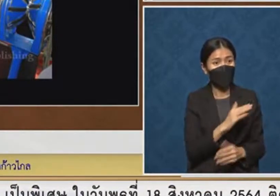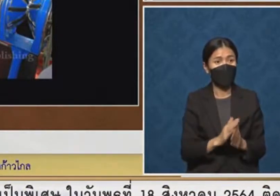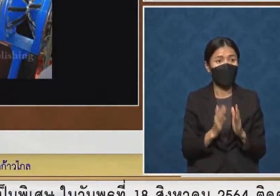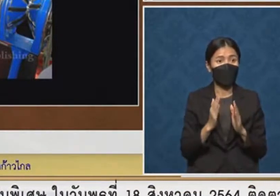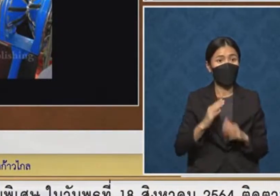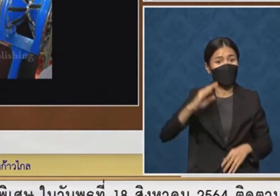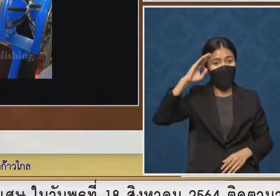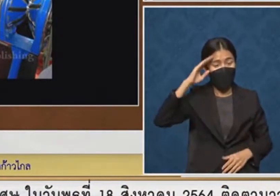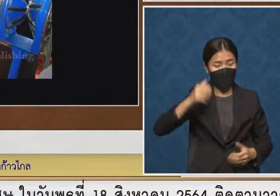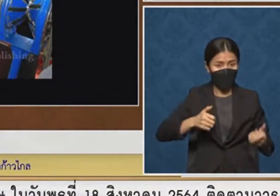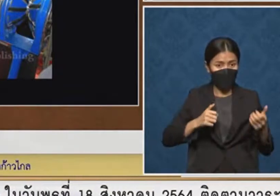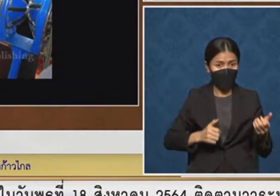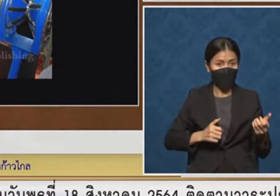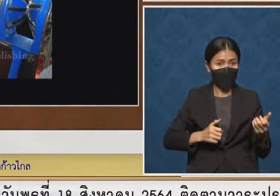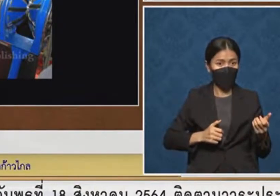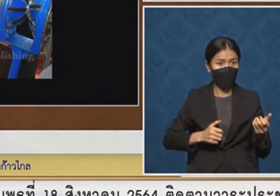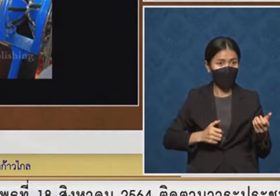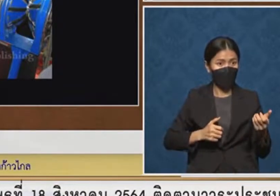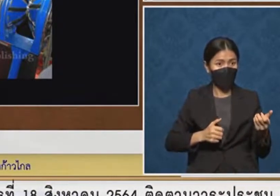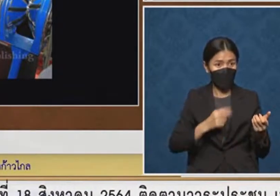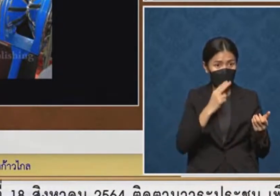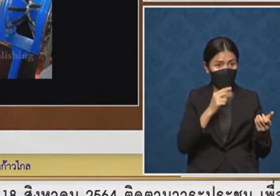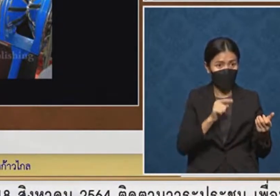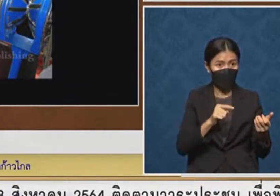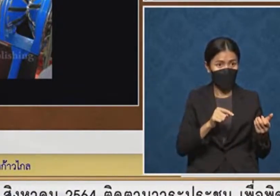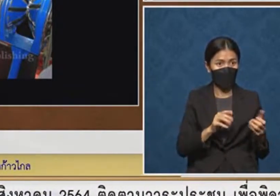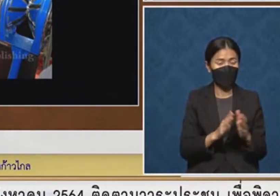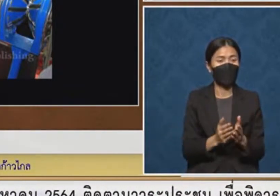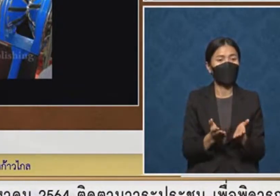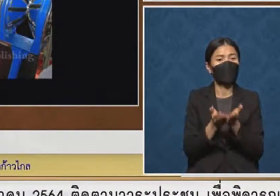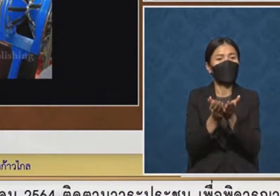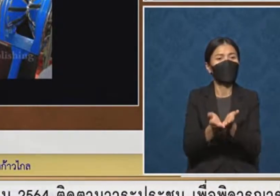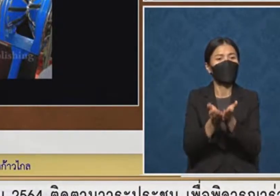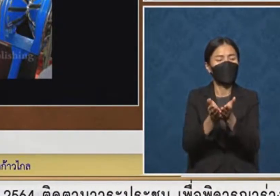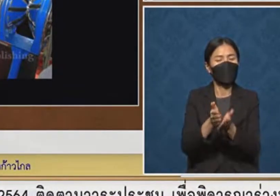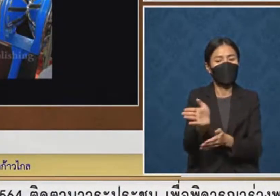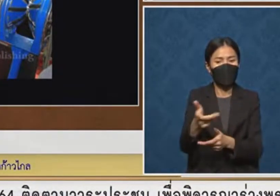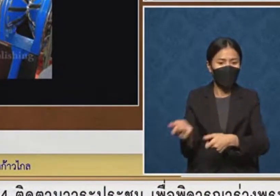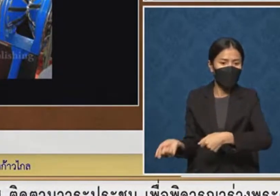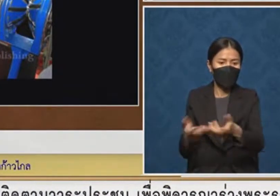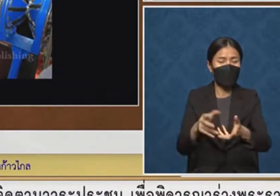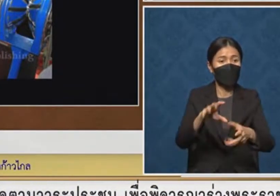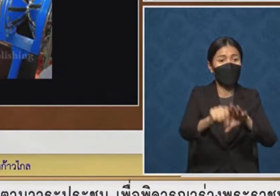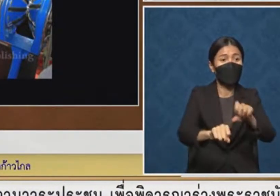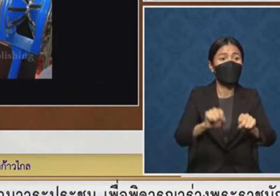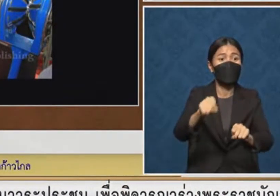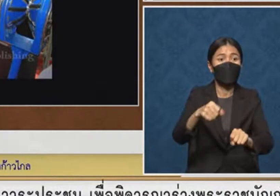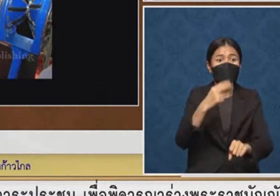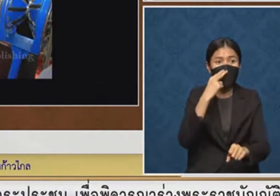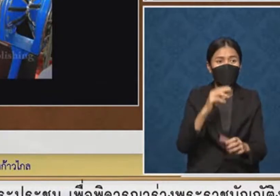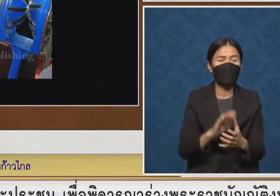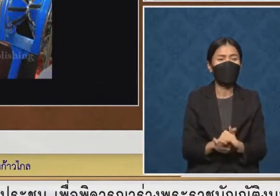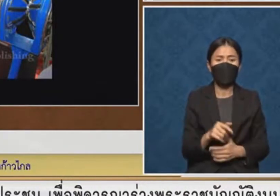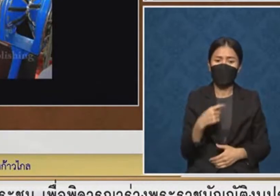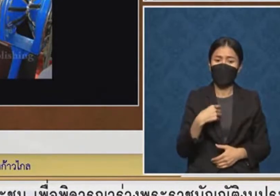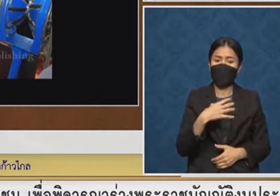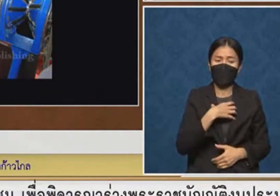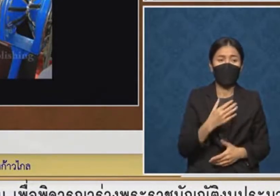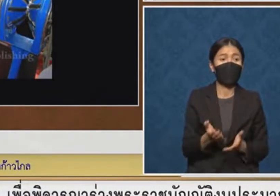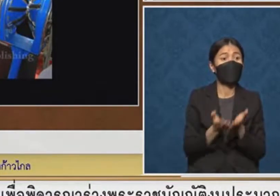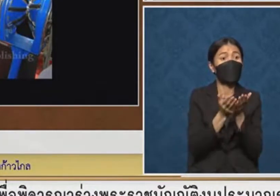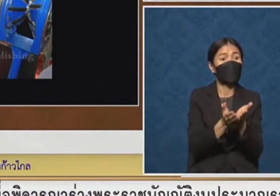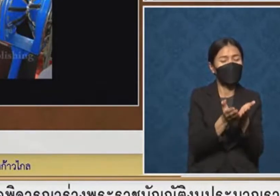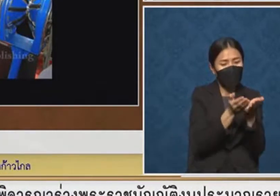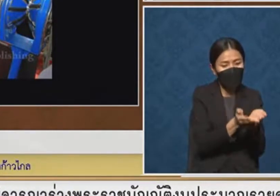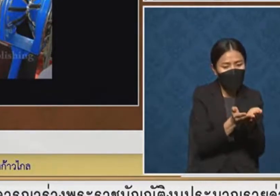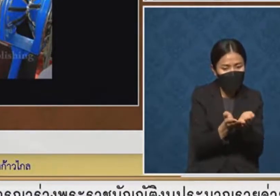แล้็ไปจดการเรื่ปัหาประมงหน่วยงานน้ใหม่มพธกิหนาที่เดียวเลยคือการลจำนวเรืประมให้ได้มากทสุ เขทจะปลาบ